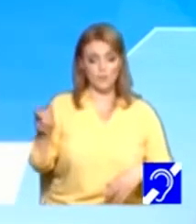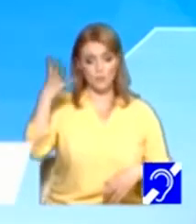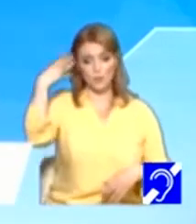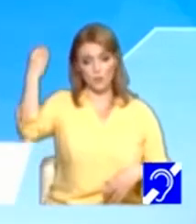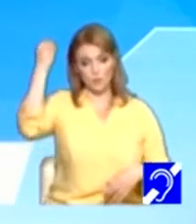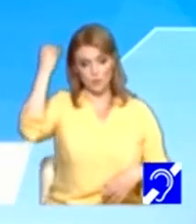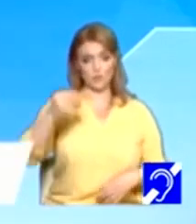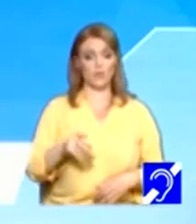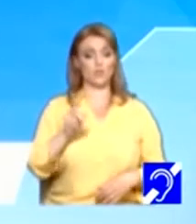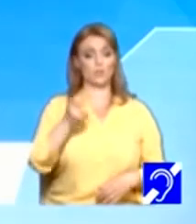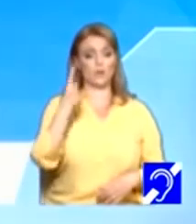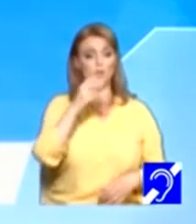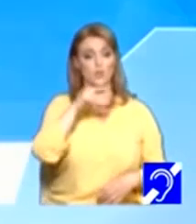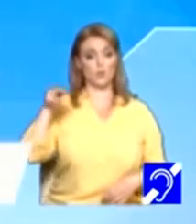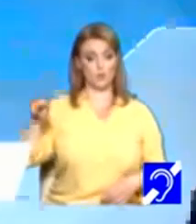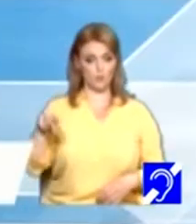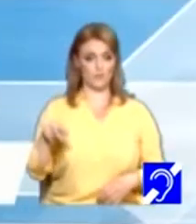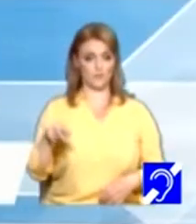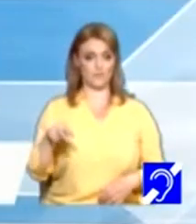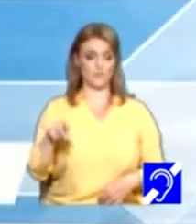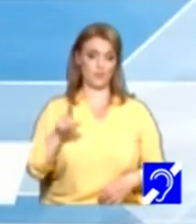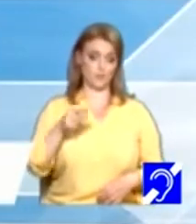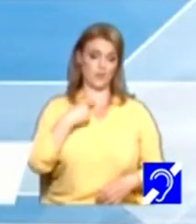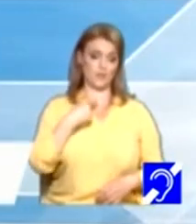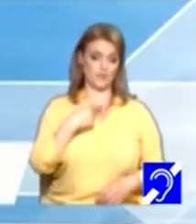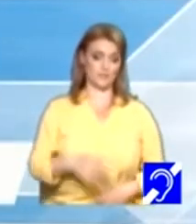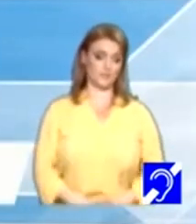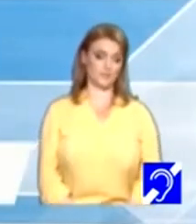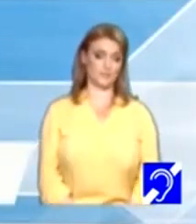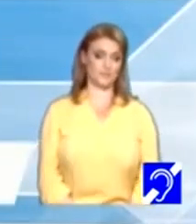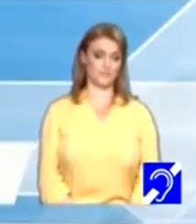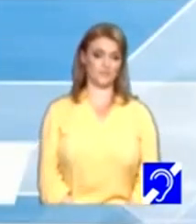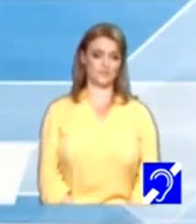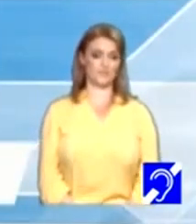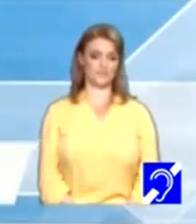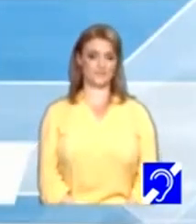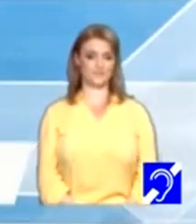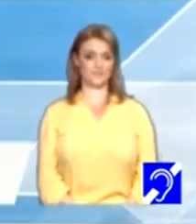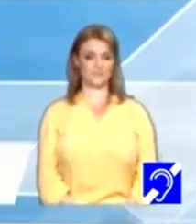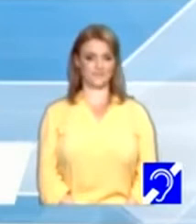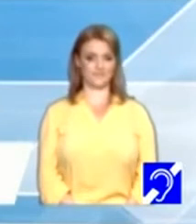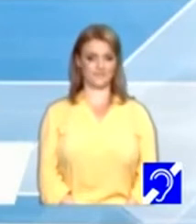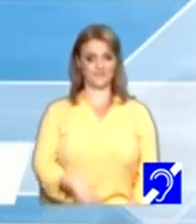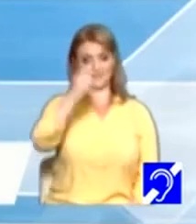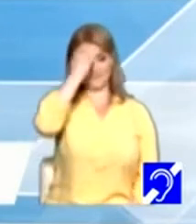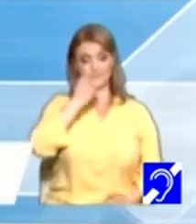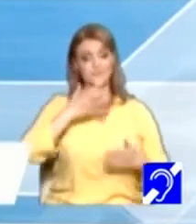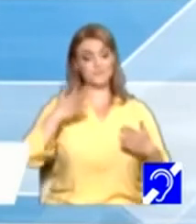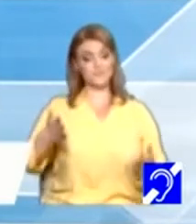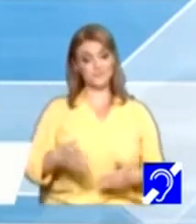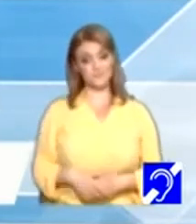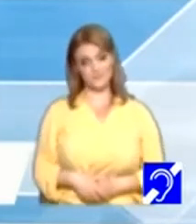pe 11 iulie să-și ia țara înapoi și să voteze cu Partidul Politic Șor. Mulțumesc, domnule